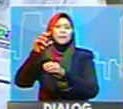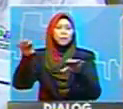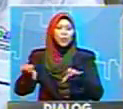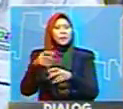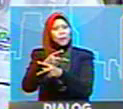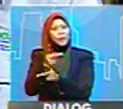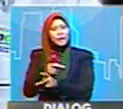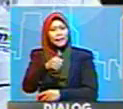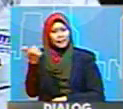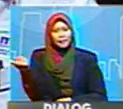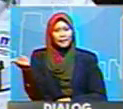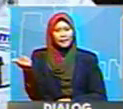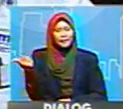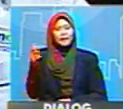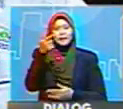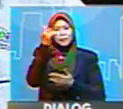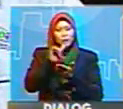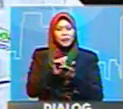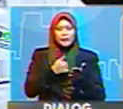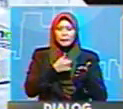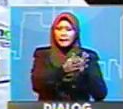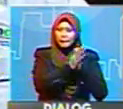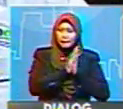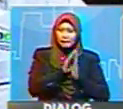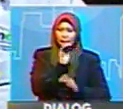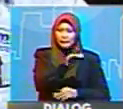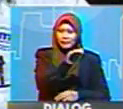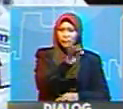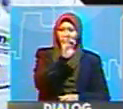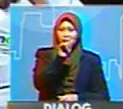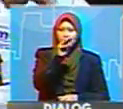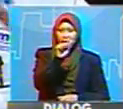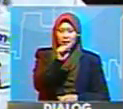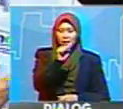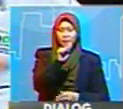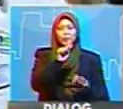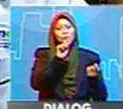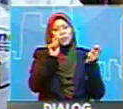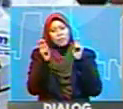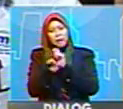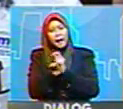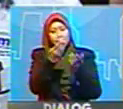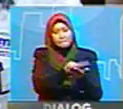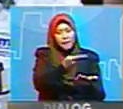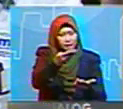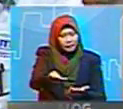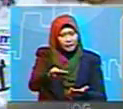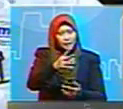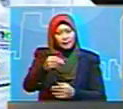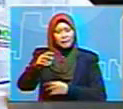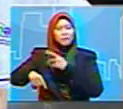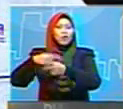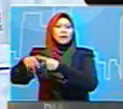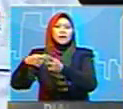dah minta supaya Farma ubah dari segi pendekatan bukan setakat beli dan jual tetapi beli dan proses untuk membuat